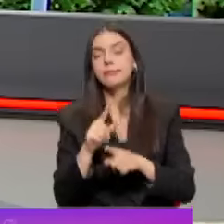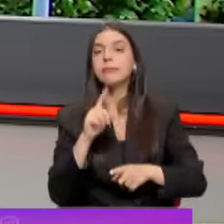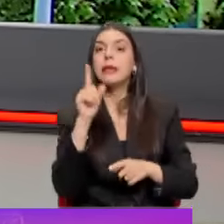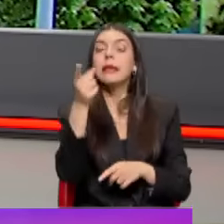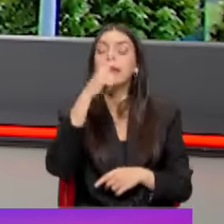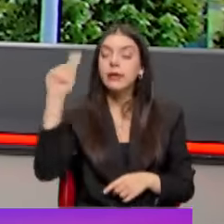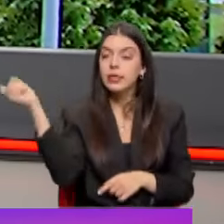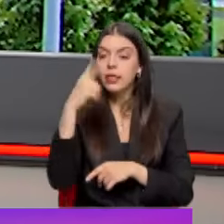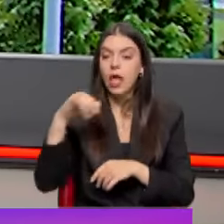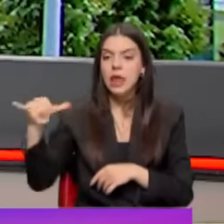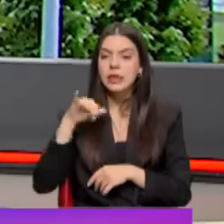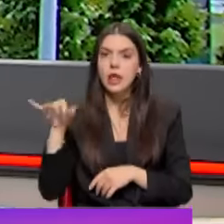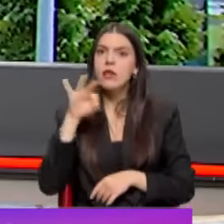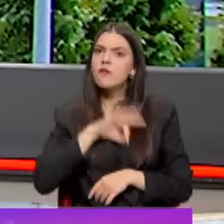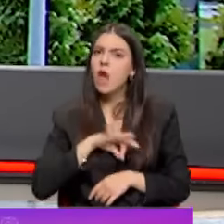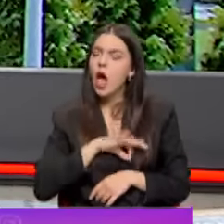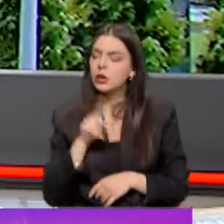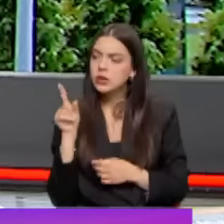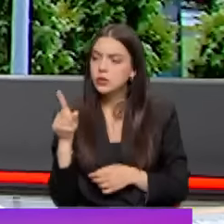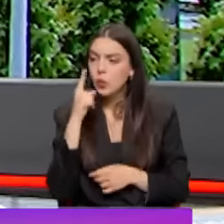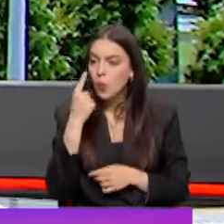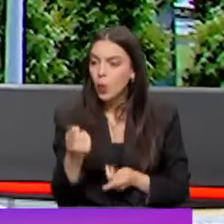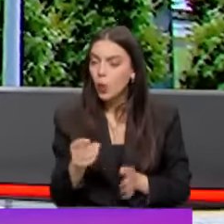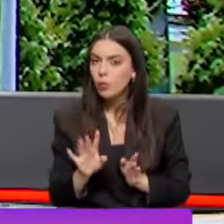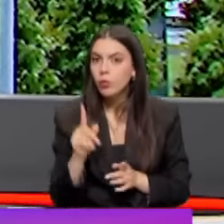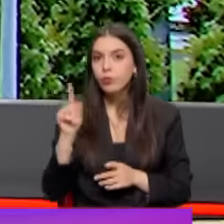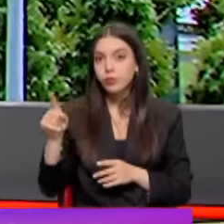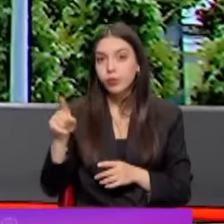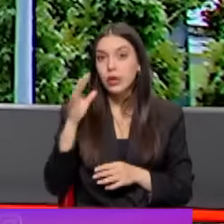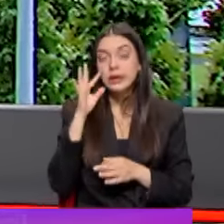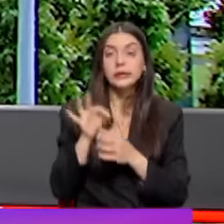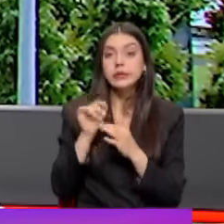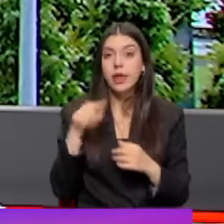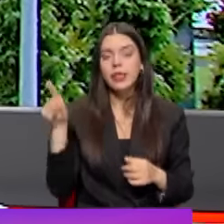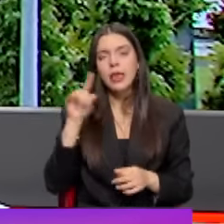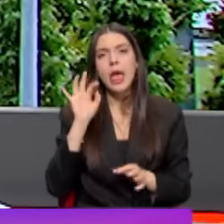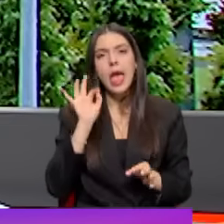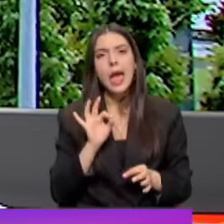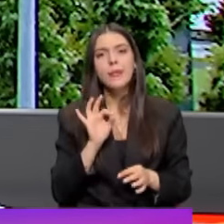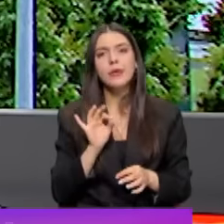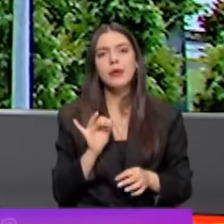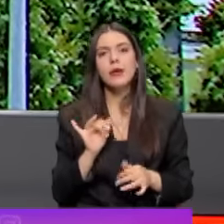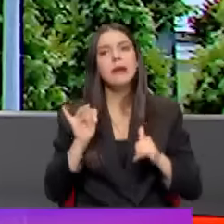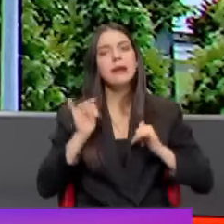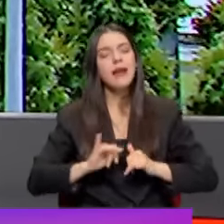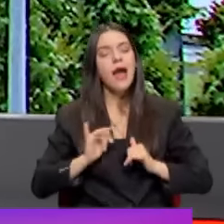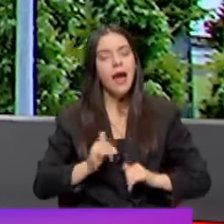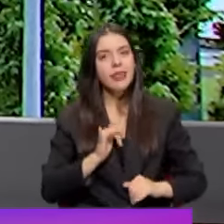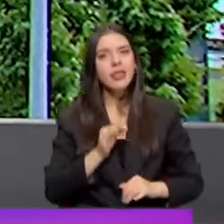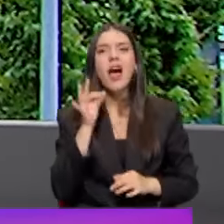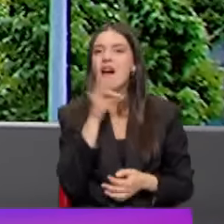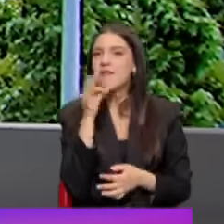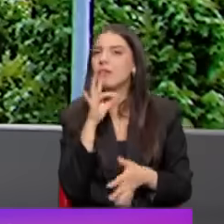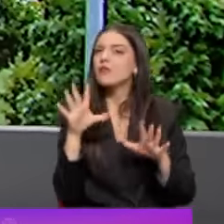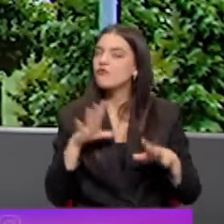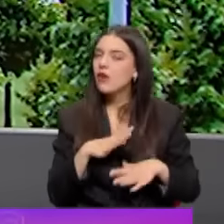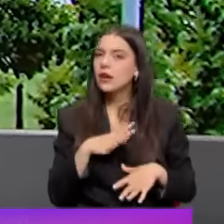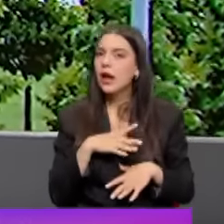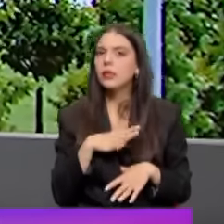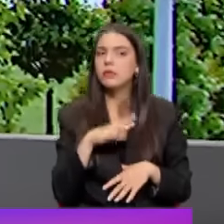olmanın faydasını mı görüyor bir kesim bu kesim Göz göre göre bir takım imtiyazları elde ederken bir kesim bunu